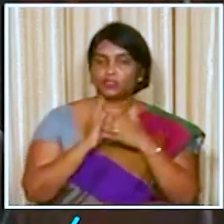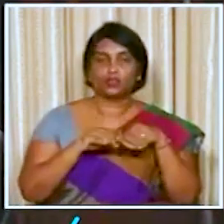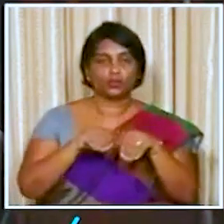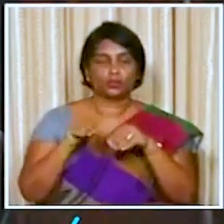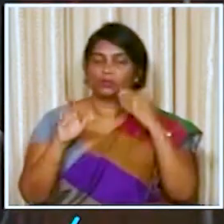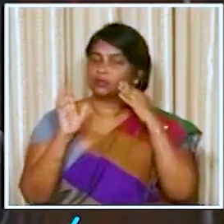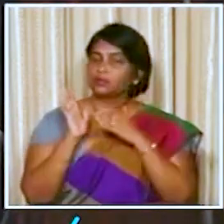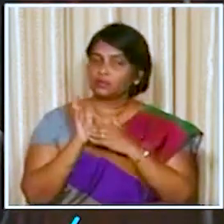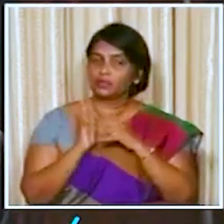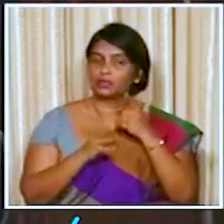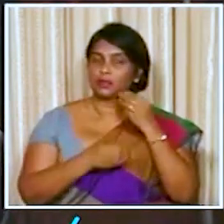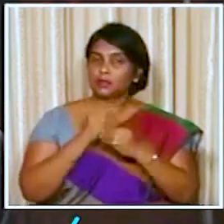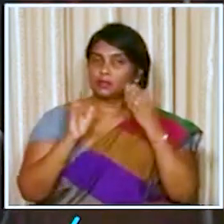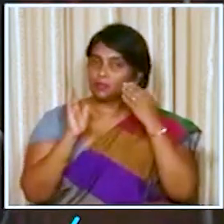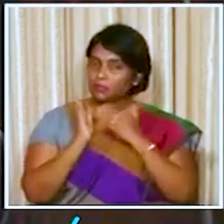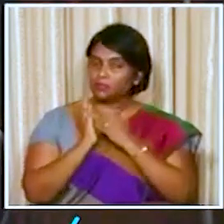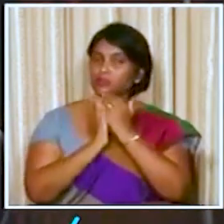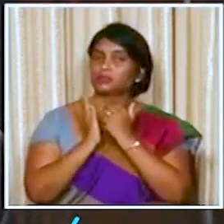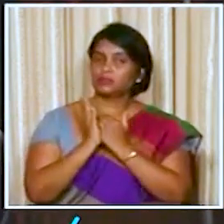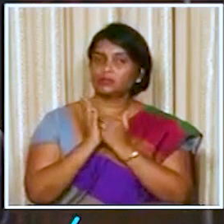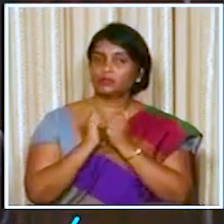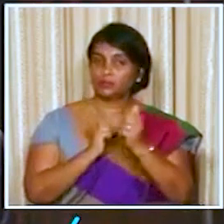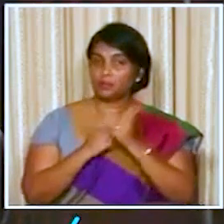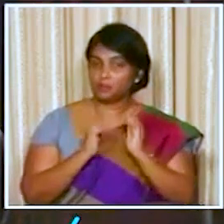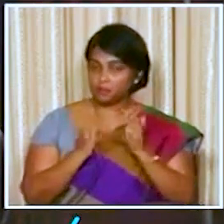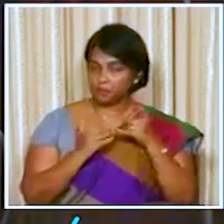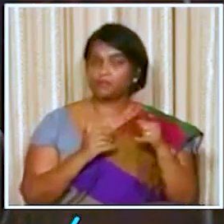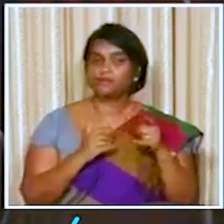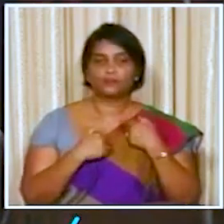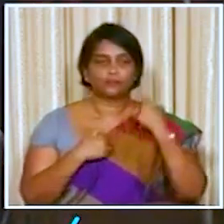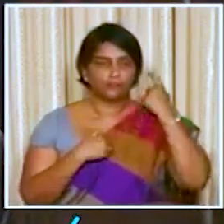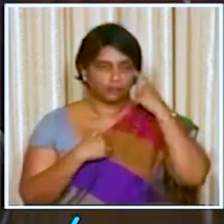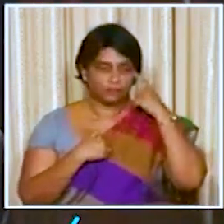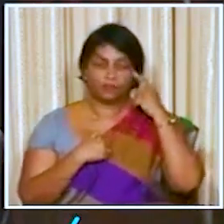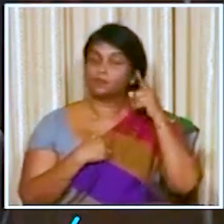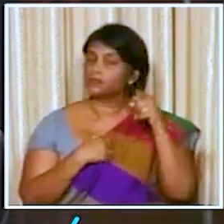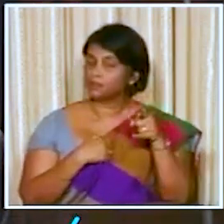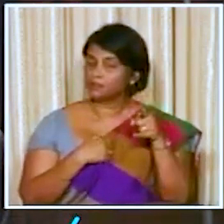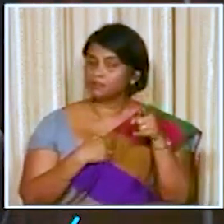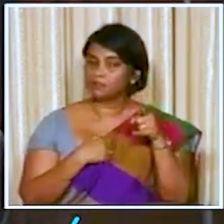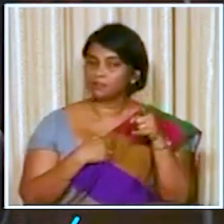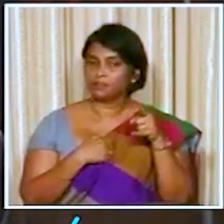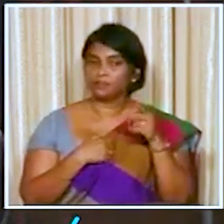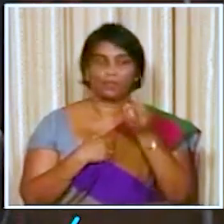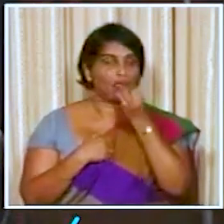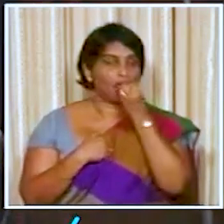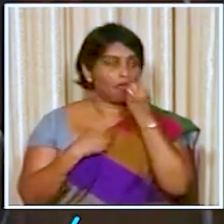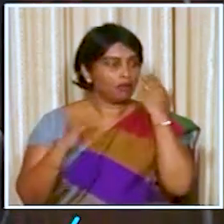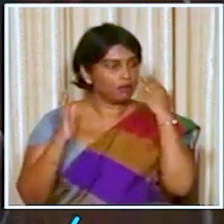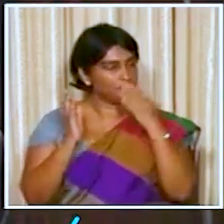හා දීවර කර්මාන්තයට අදාළ කරුණු වලින් අපි පටන් ගන්නවා නම් අපි දන්නවා ඔබතුමන්ලා හාල් ආශ්‍රිත